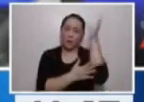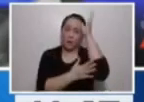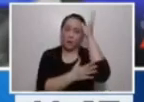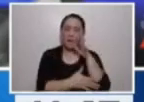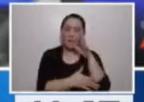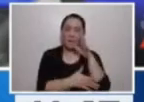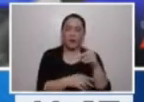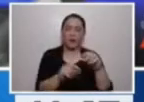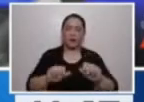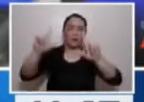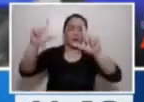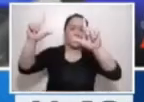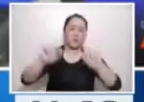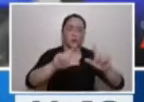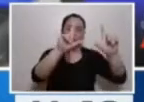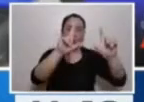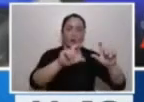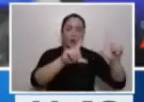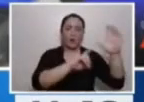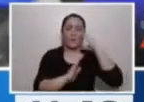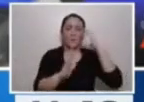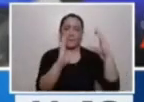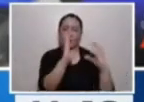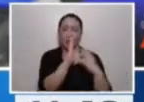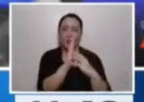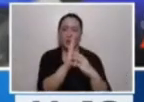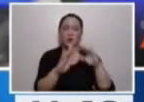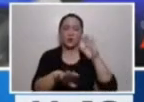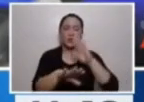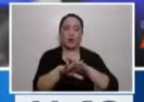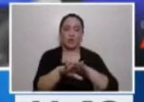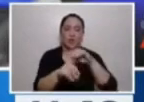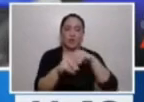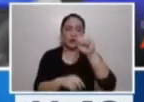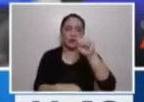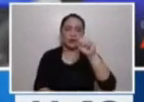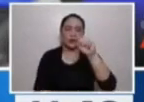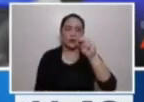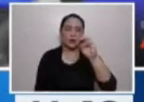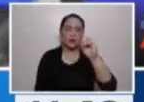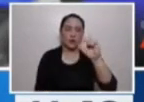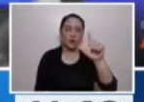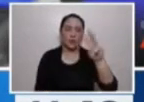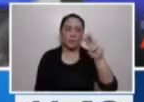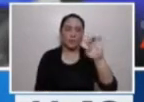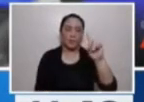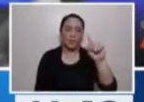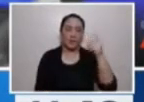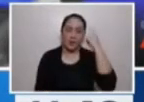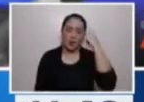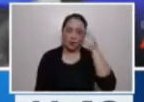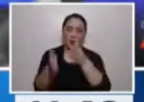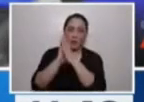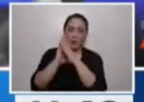mga residente sa harap ng ipinatutupad na General Community Quarantine. Ang balitang hatid ni Nashra Ani.